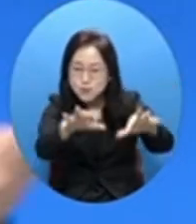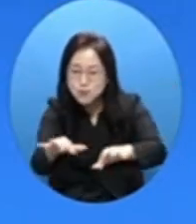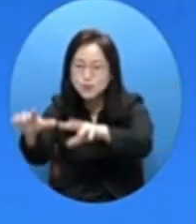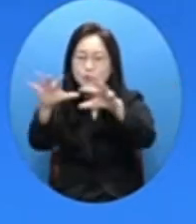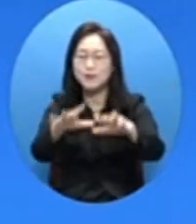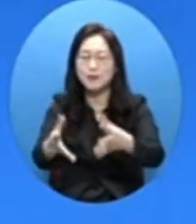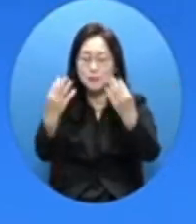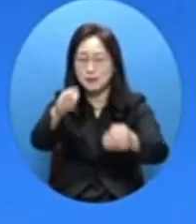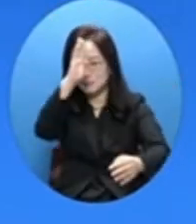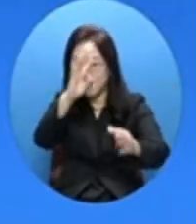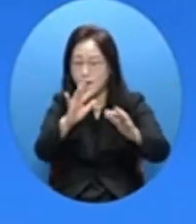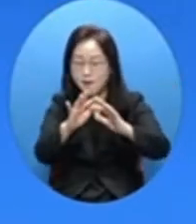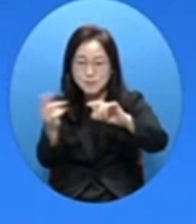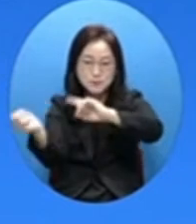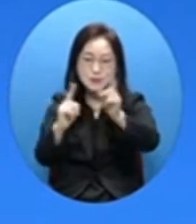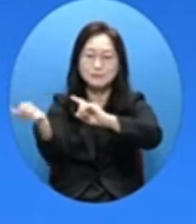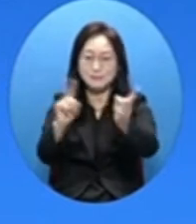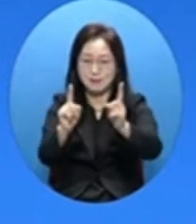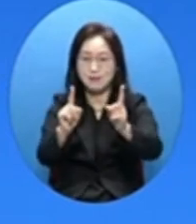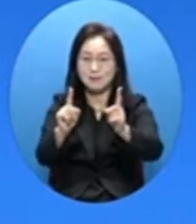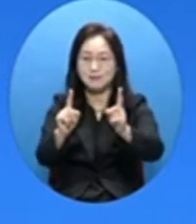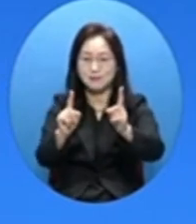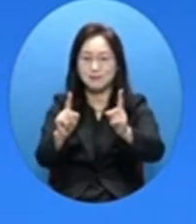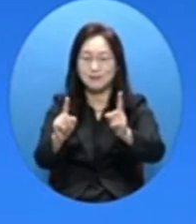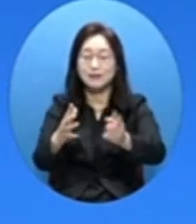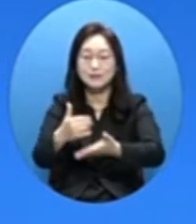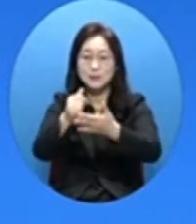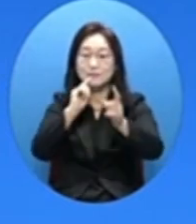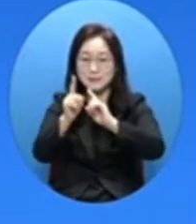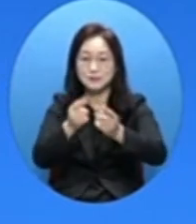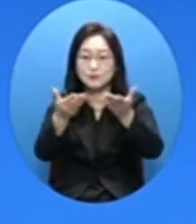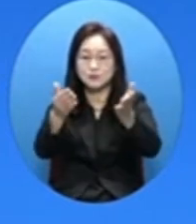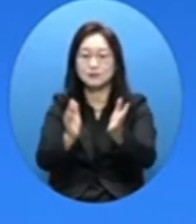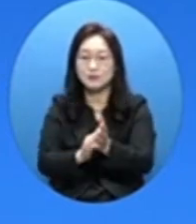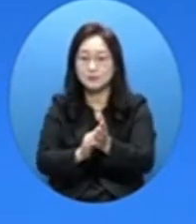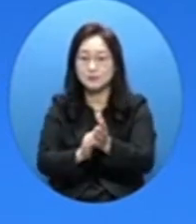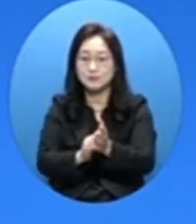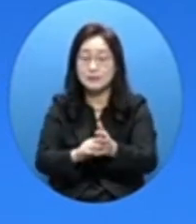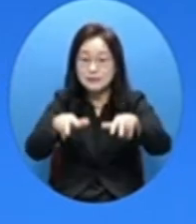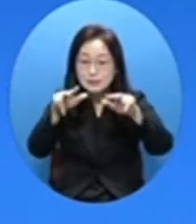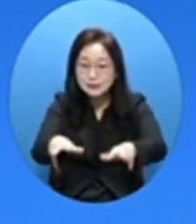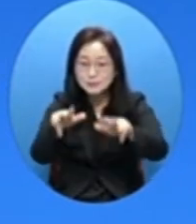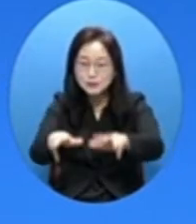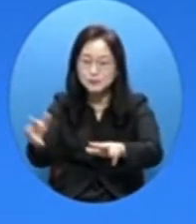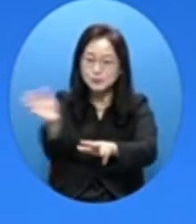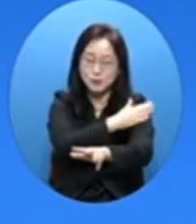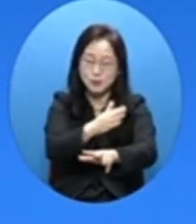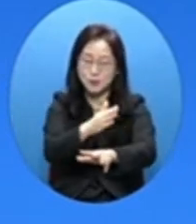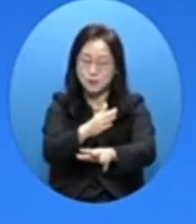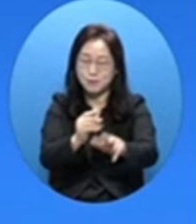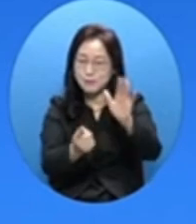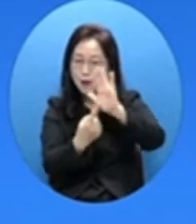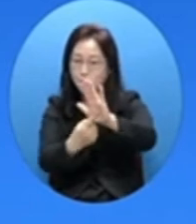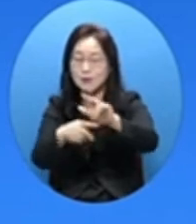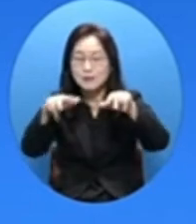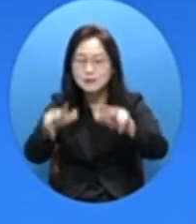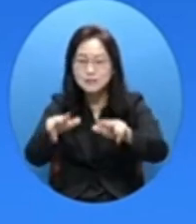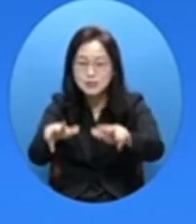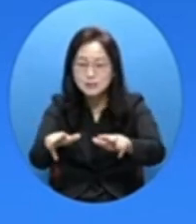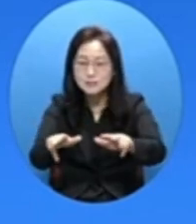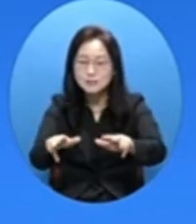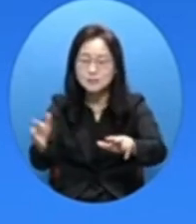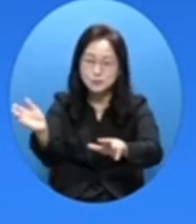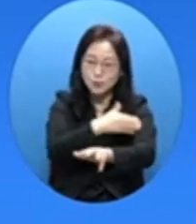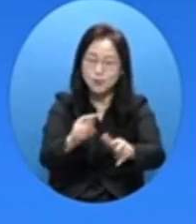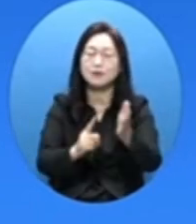수많은 병사들이 예배를 들며 병을 고침받게 될 것이다. 주님 말씀하셨습니다. 그 일이 지금부터 일어나고 있습니다. 지금 이제 일어나고 있는